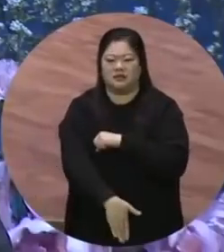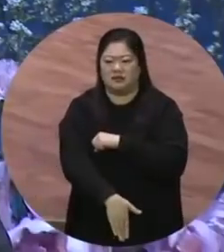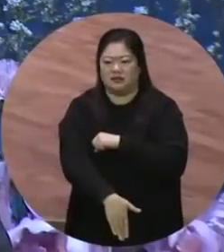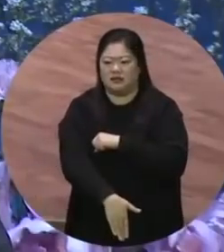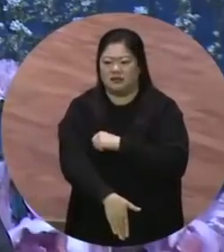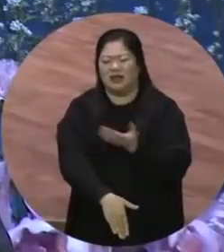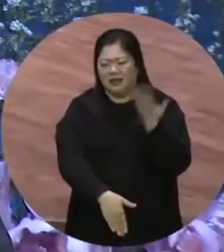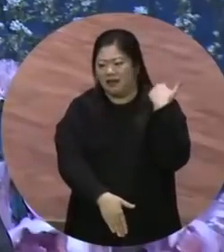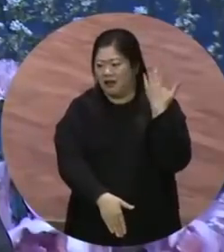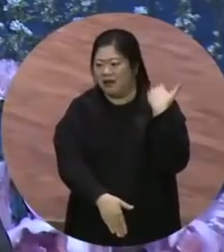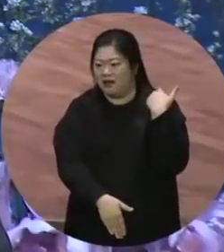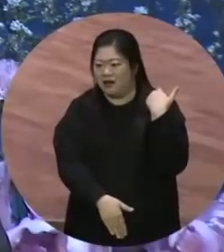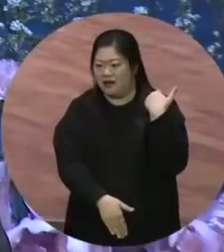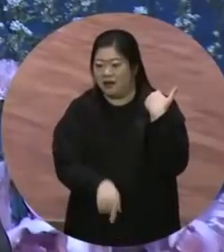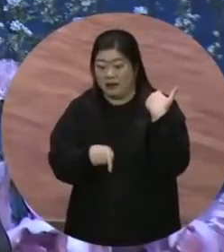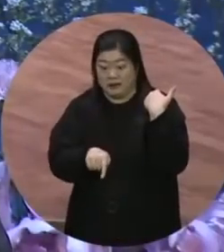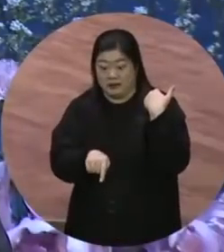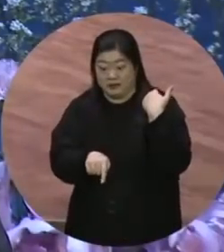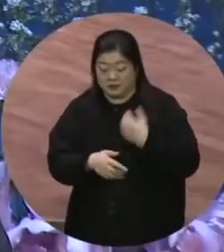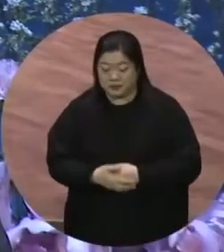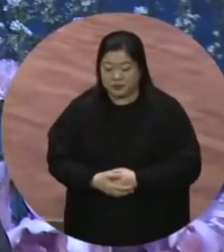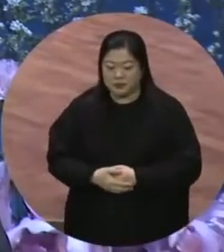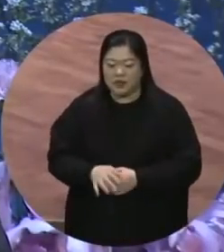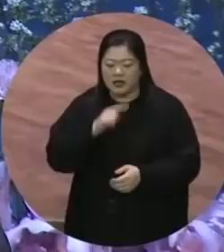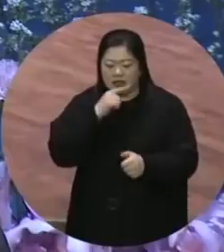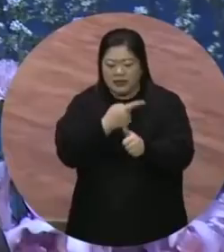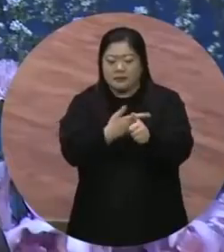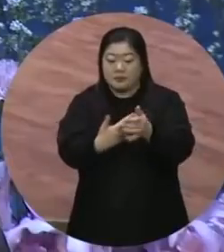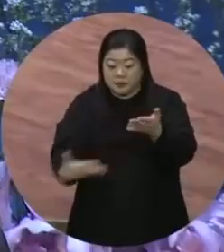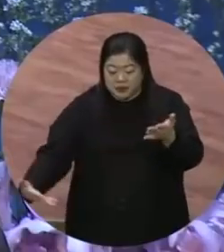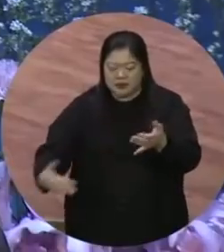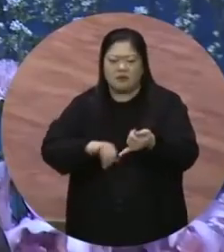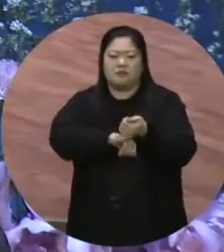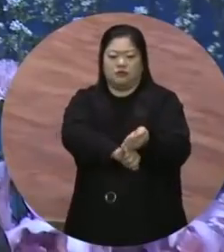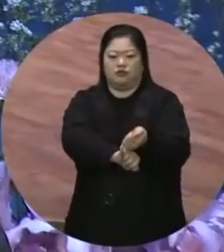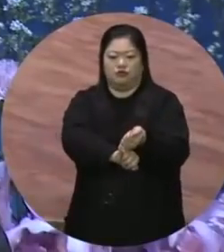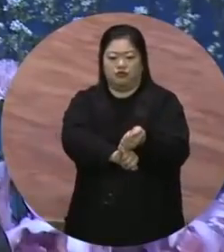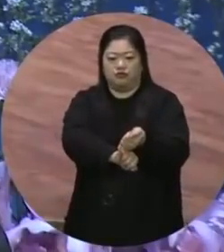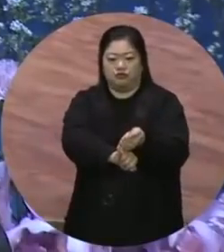바쳐야만이 죄를 사함 받을 수 있어요. 그래서 피 흘림이